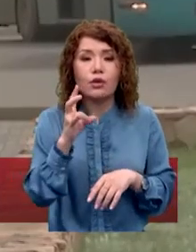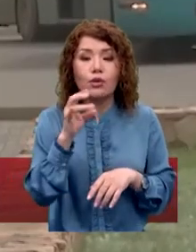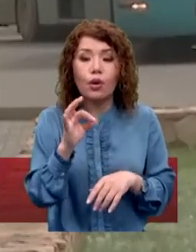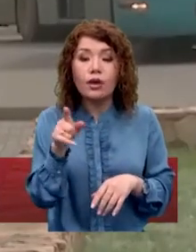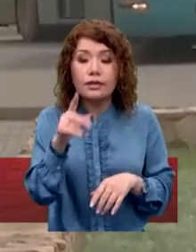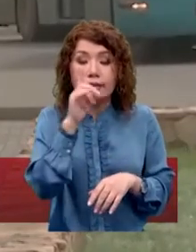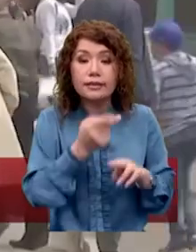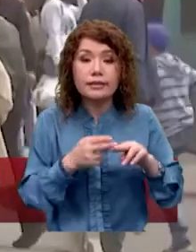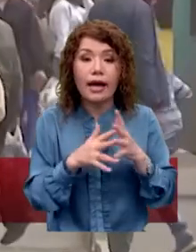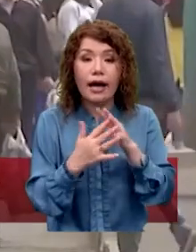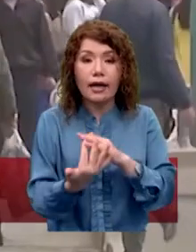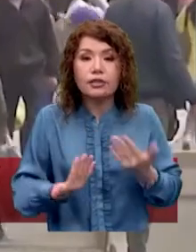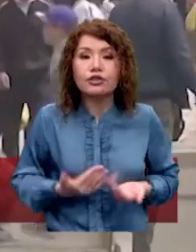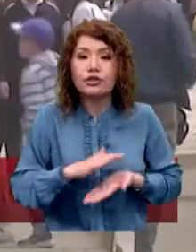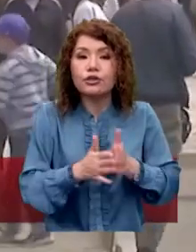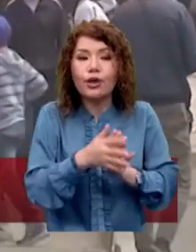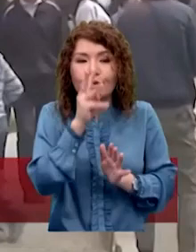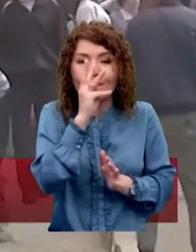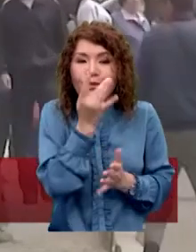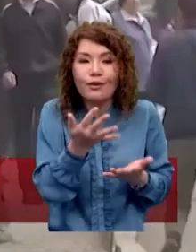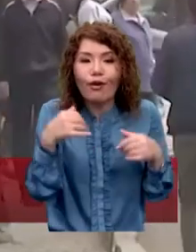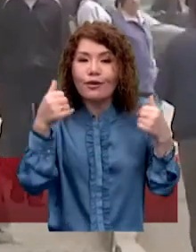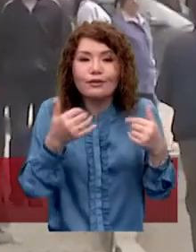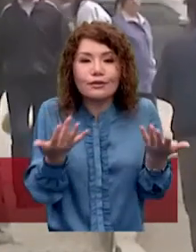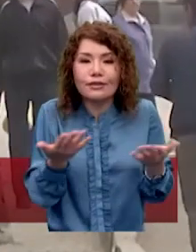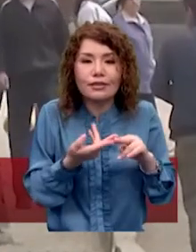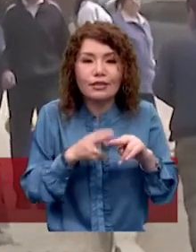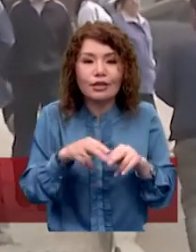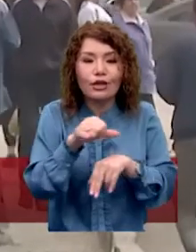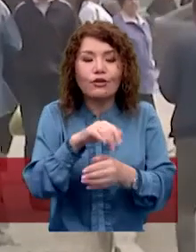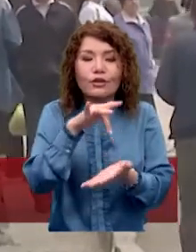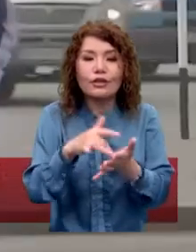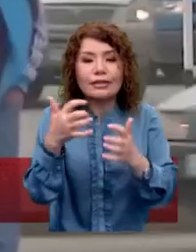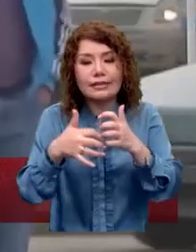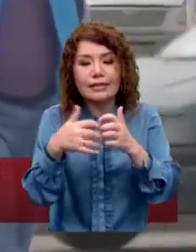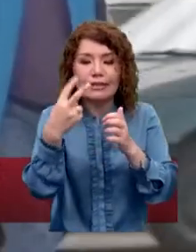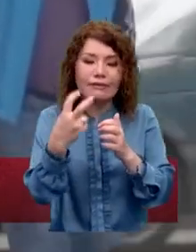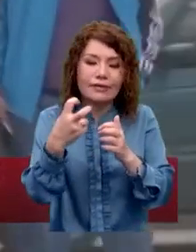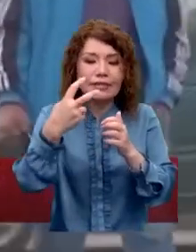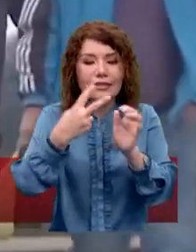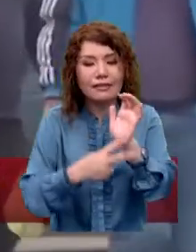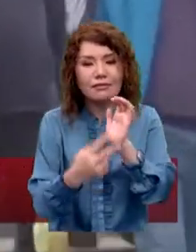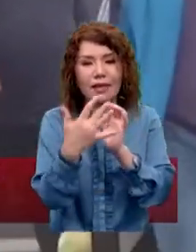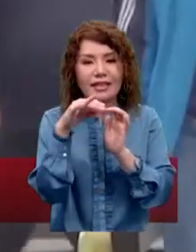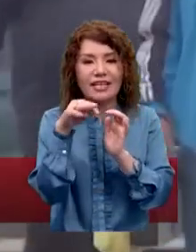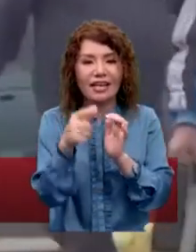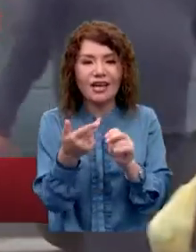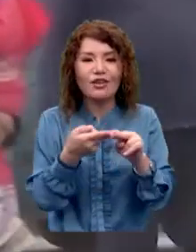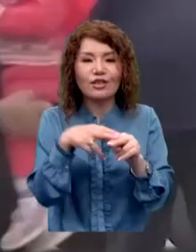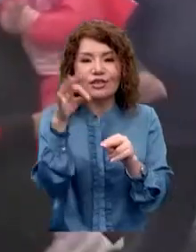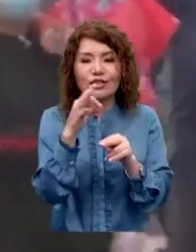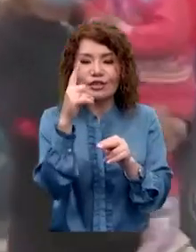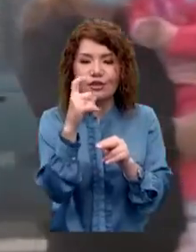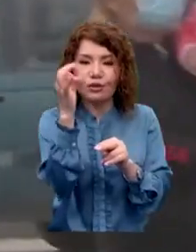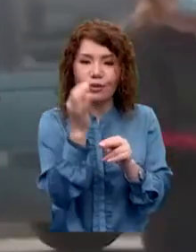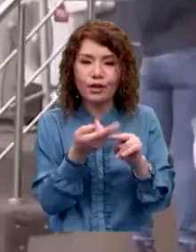Шынтуайында ауылдағы ағайының айлығын білмейтін болып шықты. Білетіні елдегі орташа табыс 275 мың теңге. Оған 100%